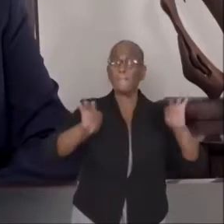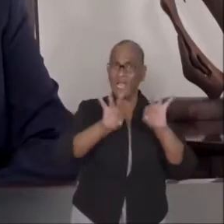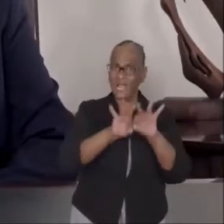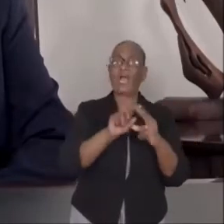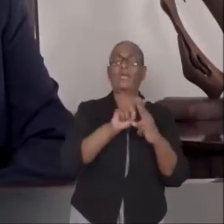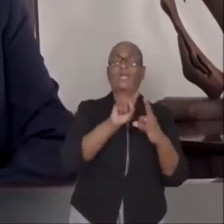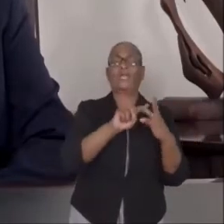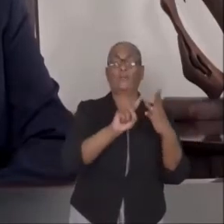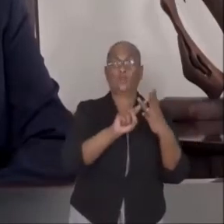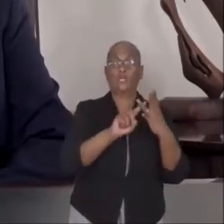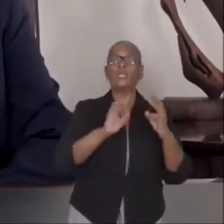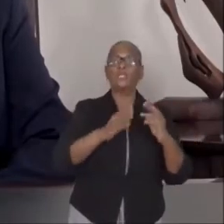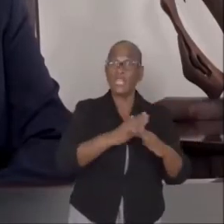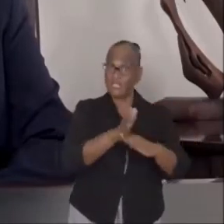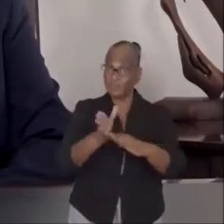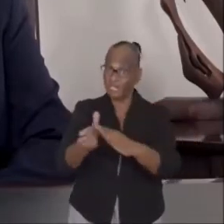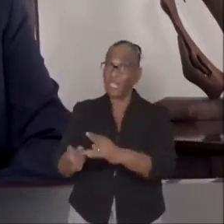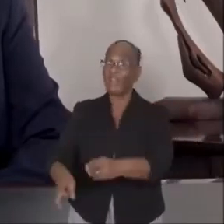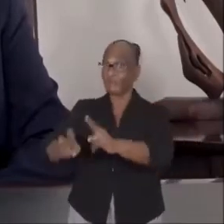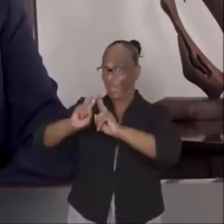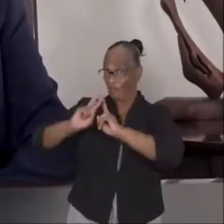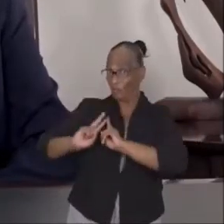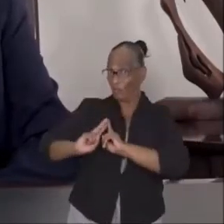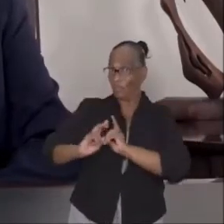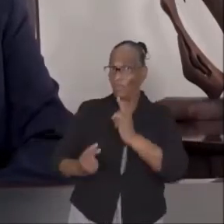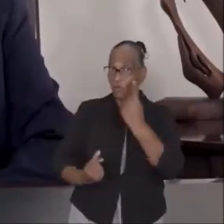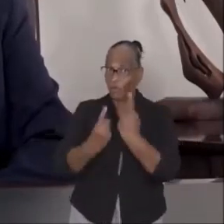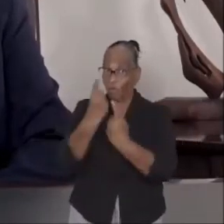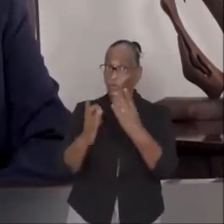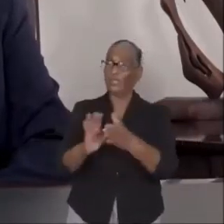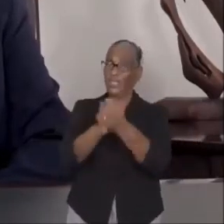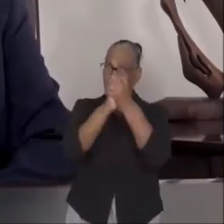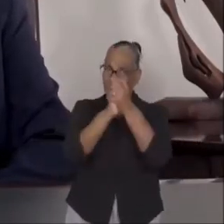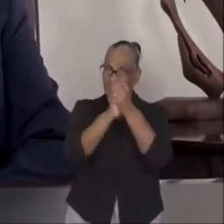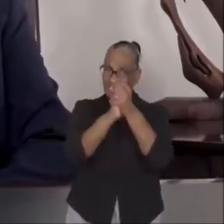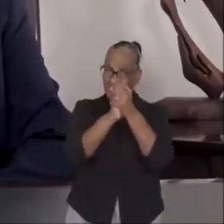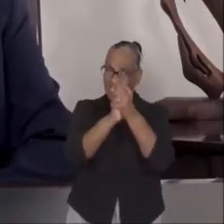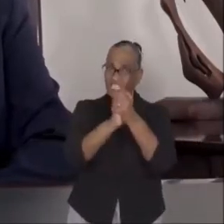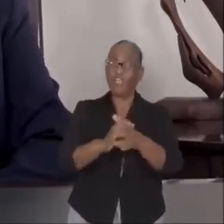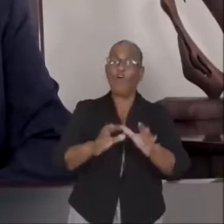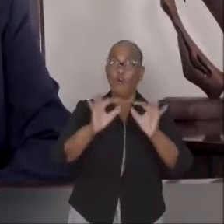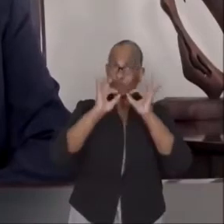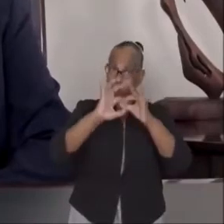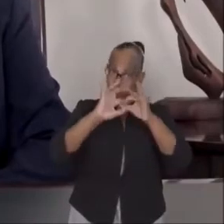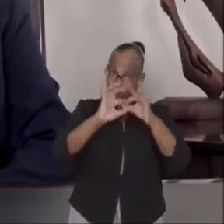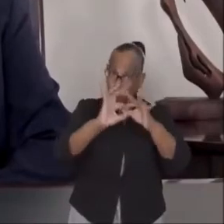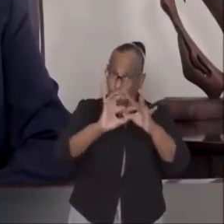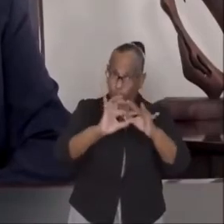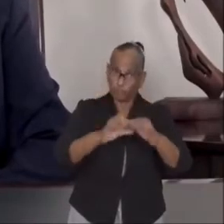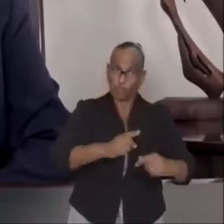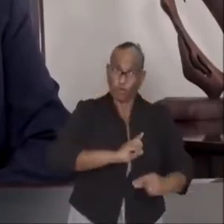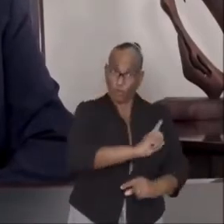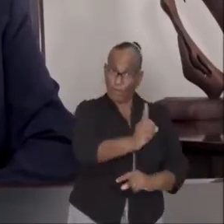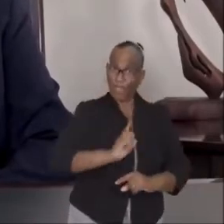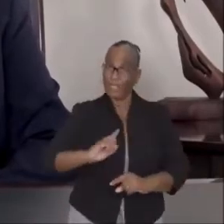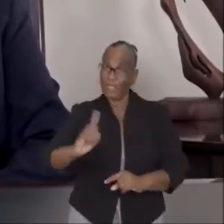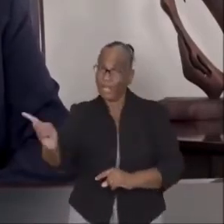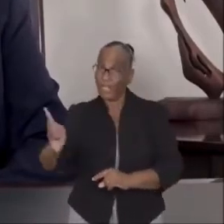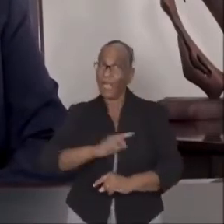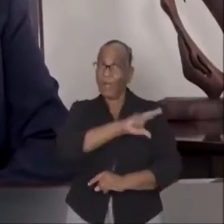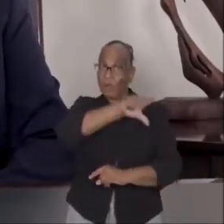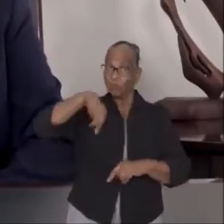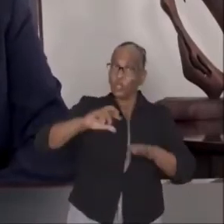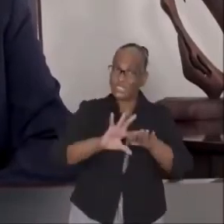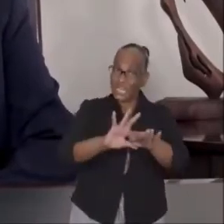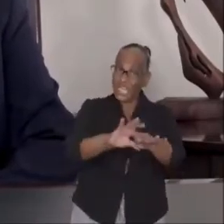zijn. Deze gedeelde verantwoordelijkheid, de groeiende eenheid en het vertrouwen in elkaar moeten ons leiden